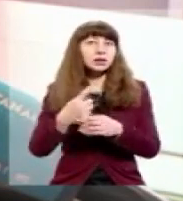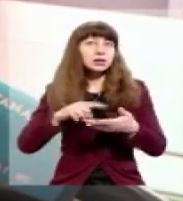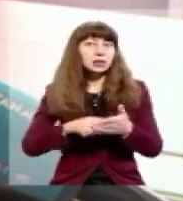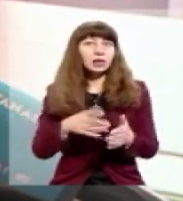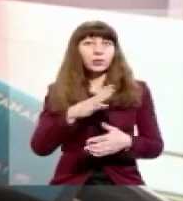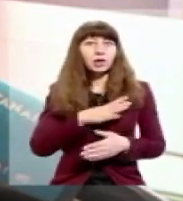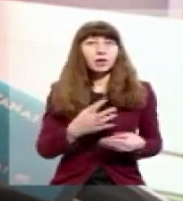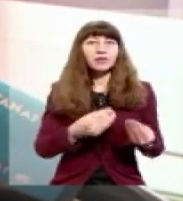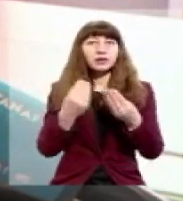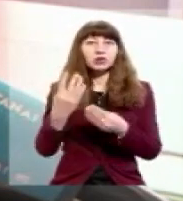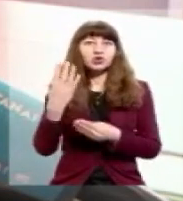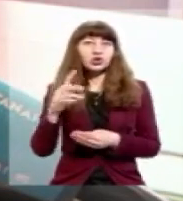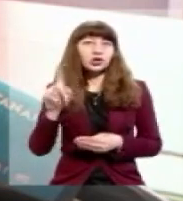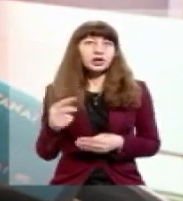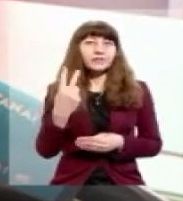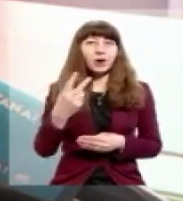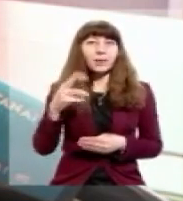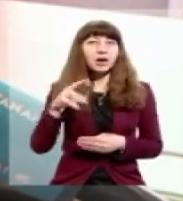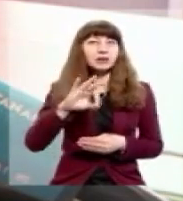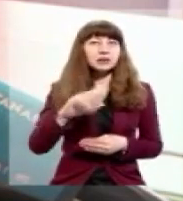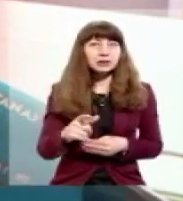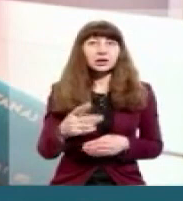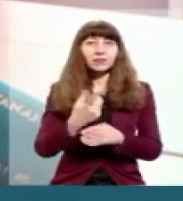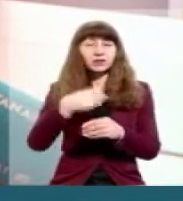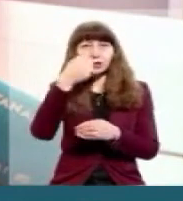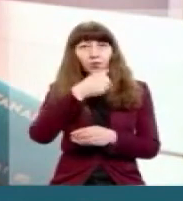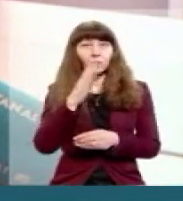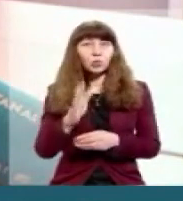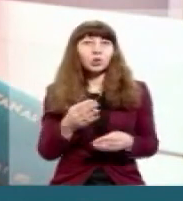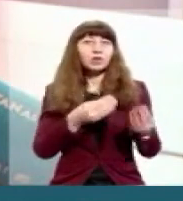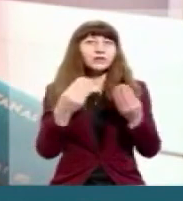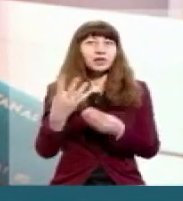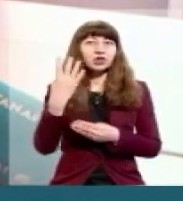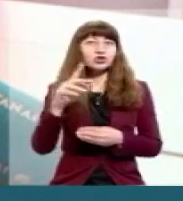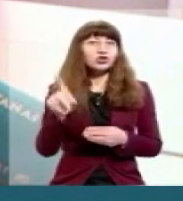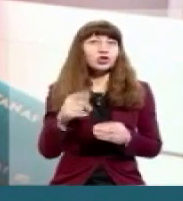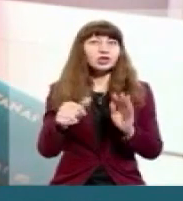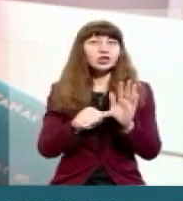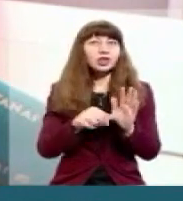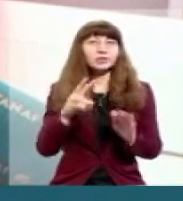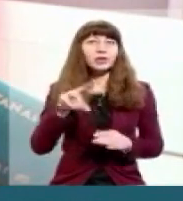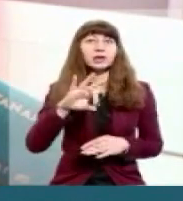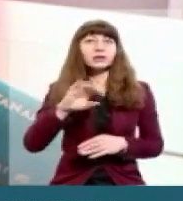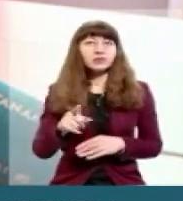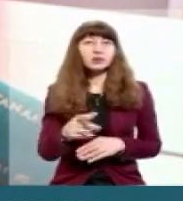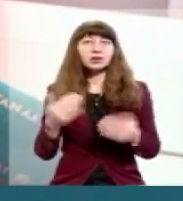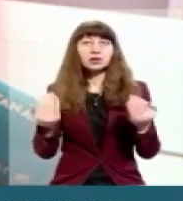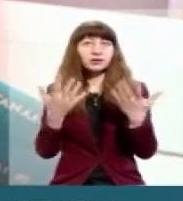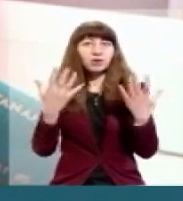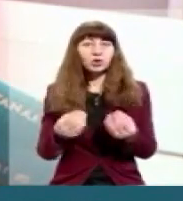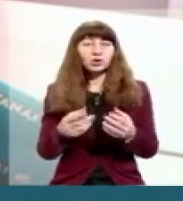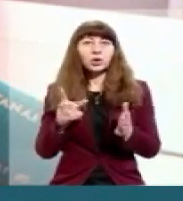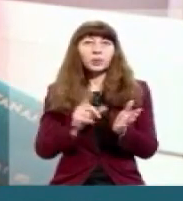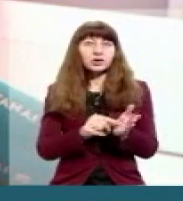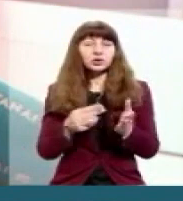тобына байланысты. 2022 жылы бұл мақсатқа 4,2 миллиард теңге бөлінсе, биыл 4,6 миллиард теңге